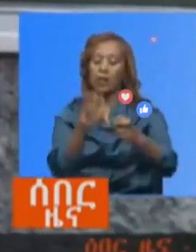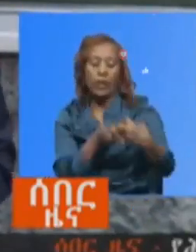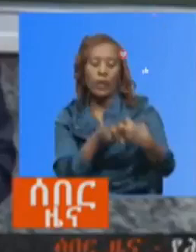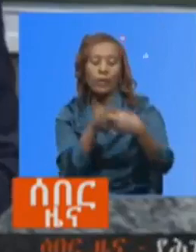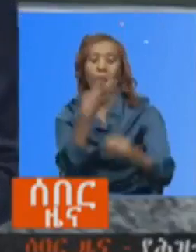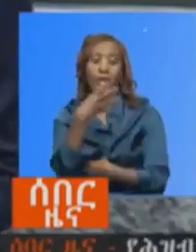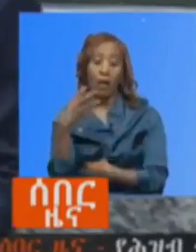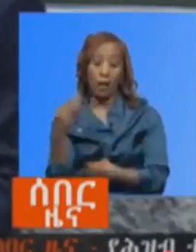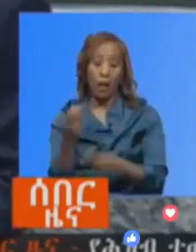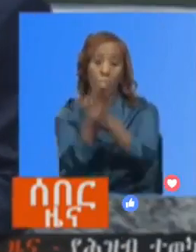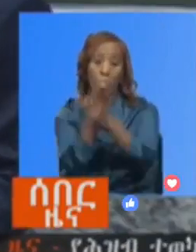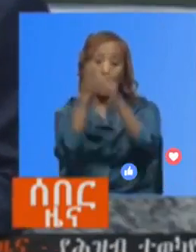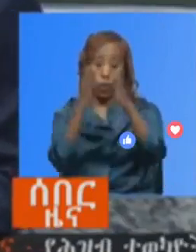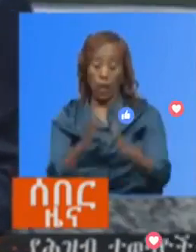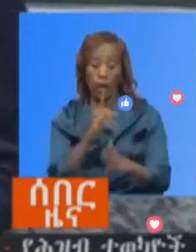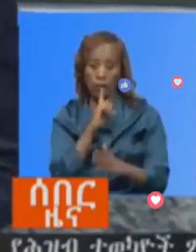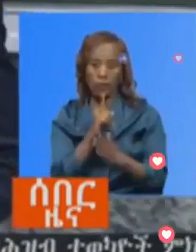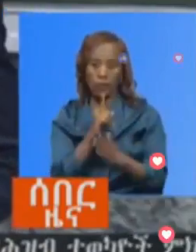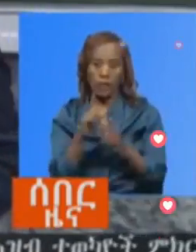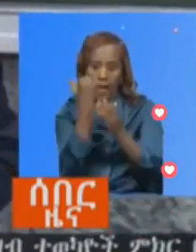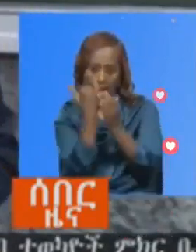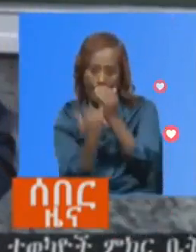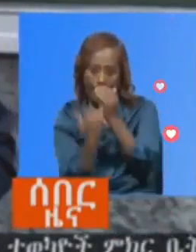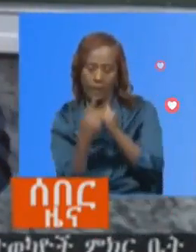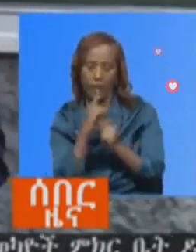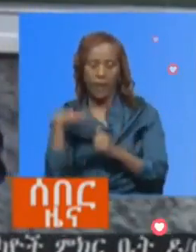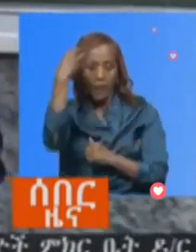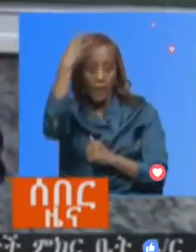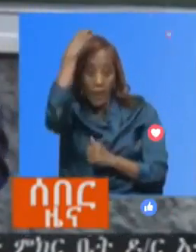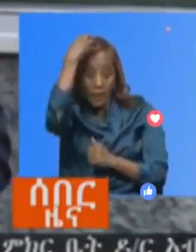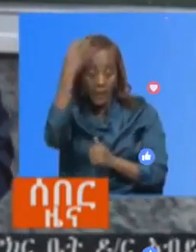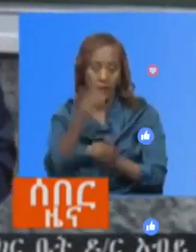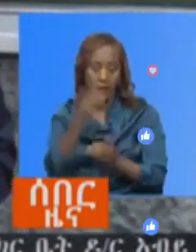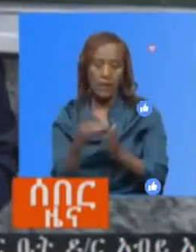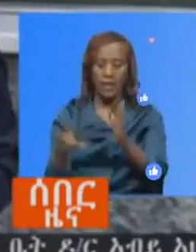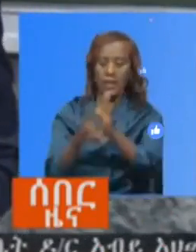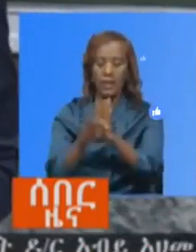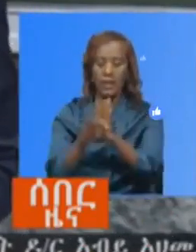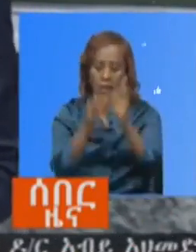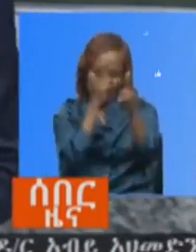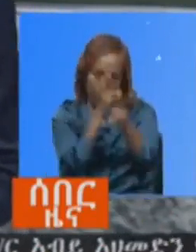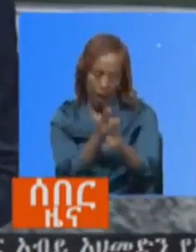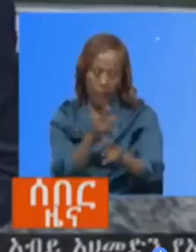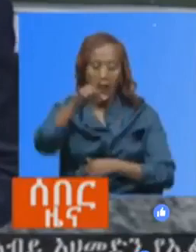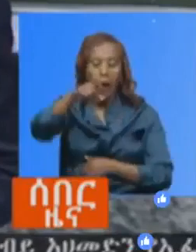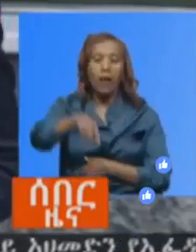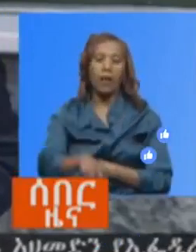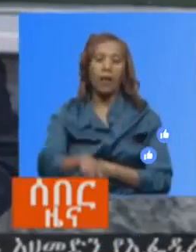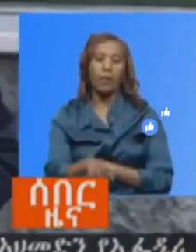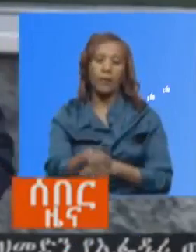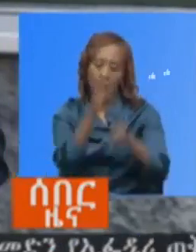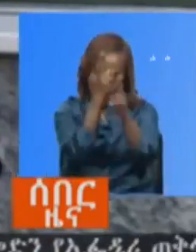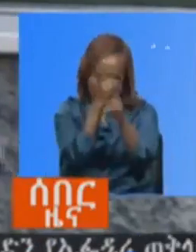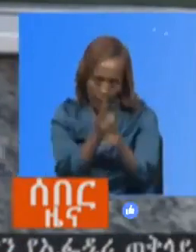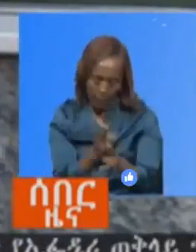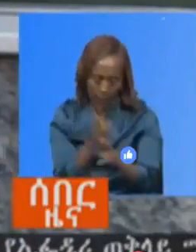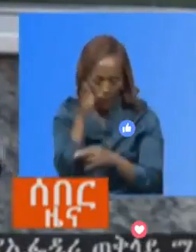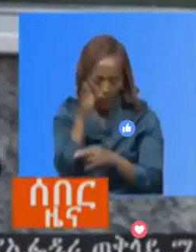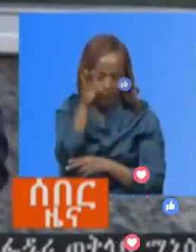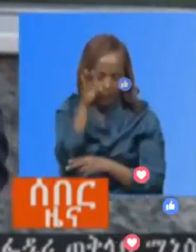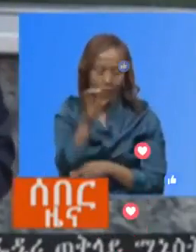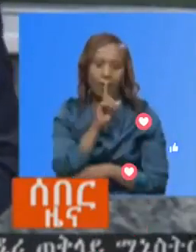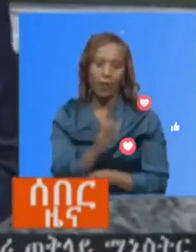ይጣረሳልና ዴሞክራሲንም ያቀጭጫል። መንግስት ህግን ማክበር አለበት፣ ማስከበርም ግዴታው